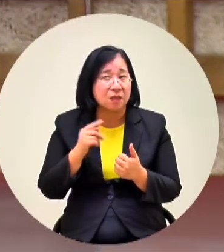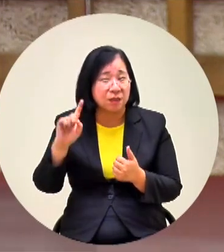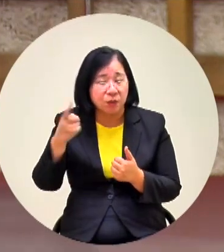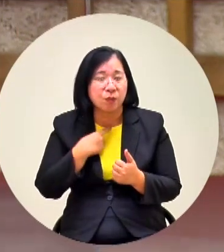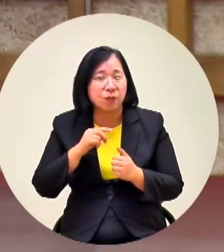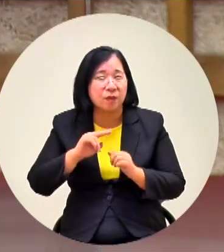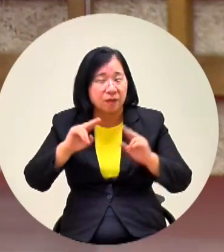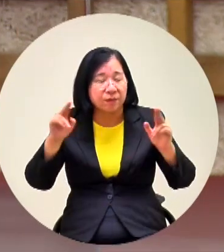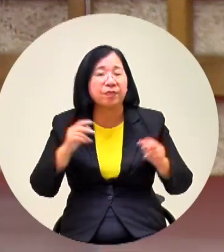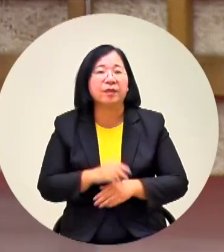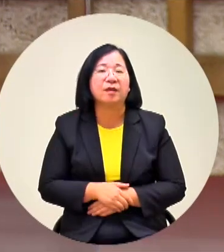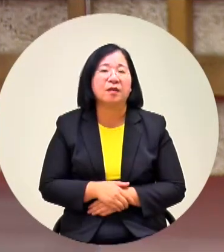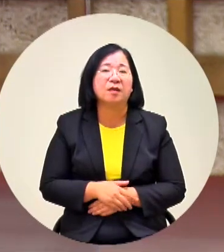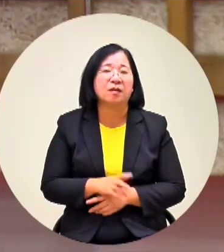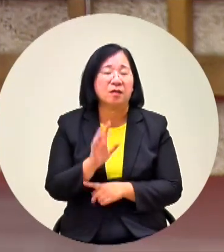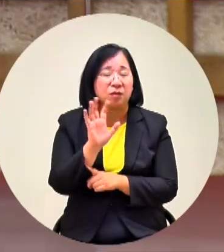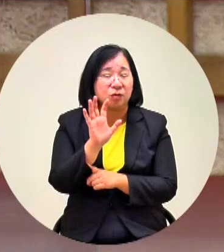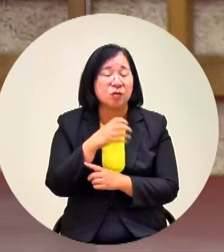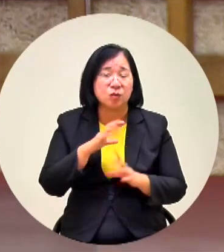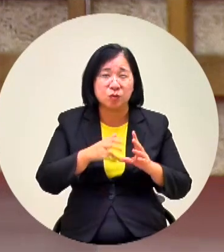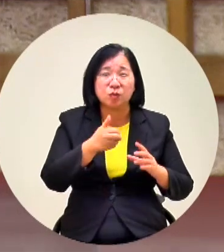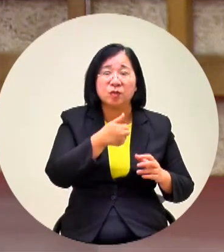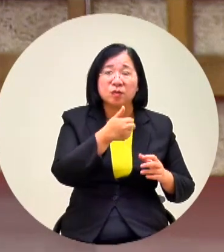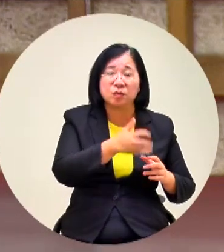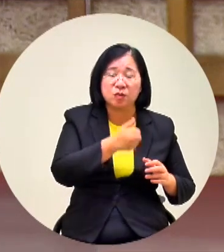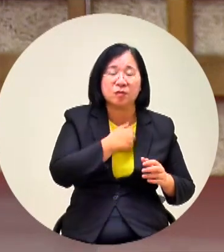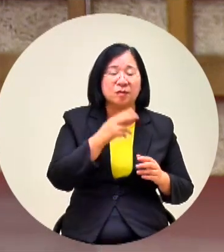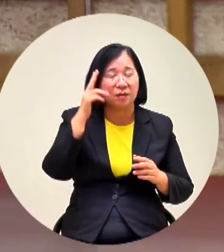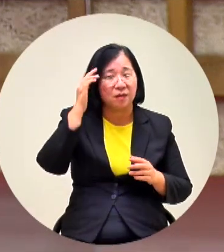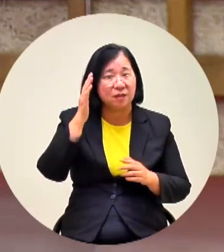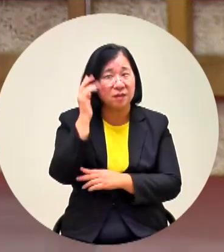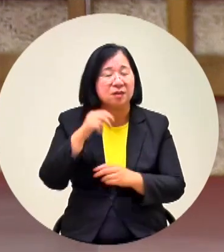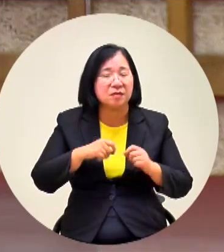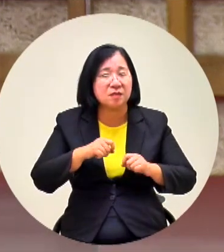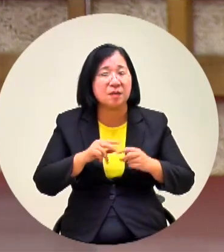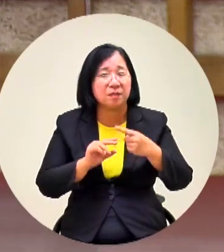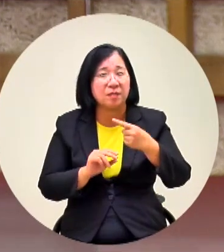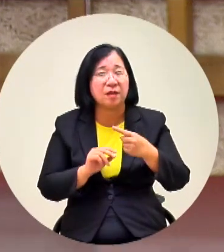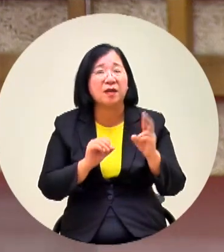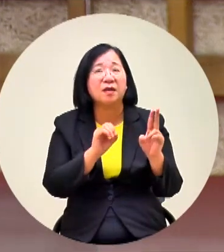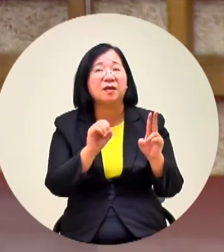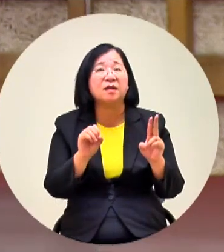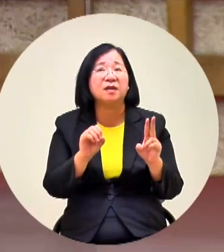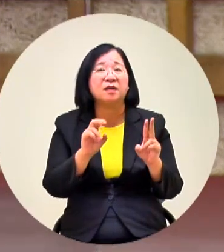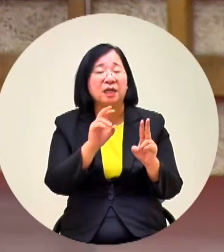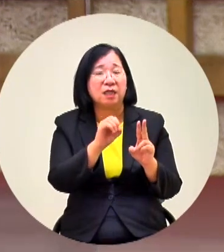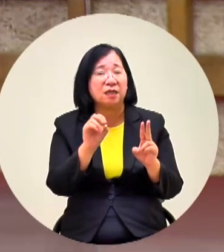策，他们希望在2025年达到 20% 的这样的比例。那我们有没有可能第三种选项呢？其实